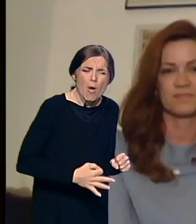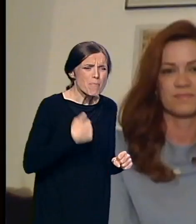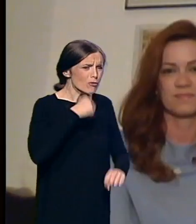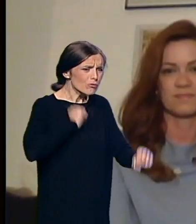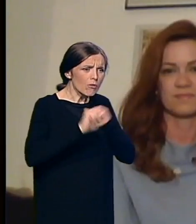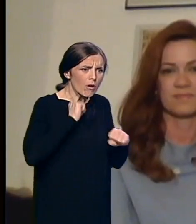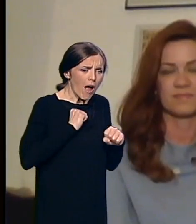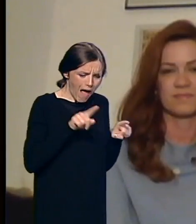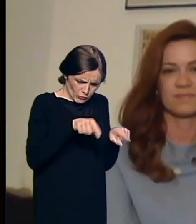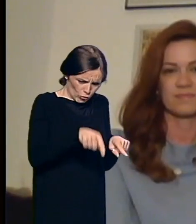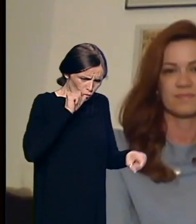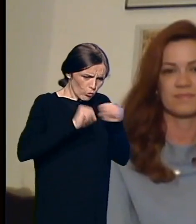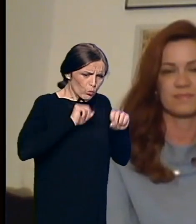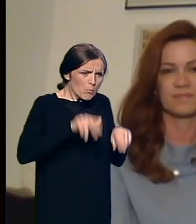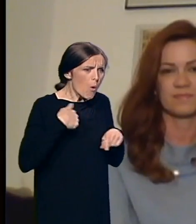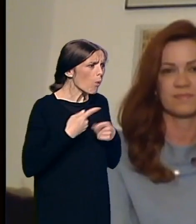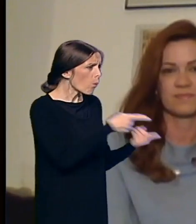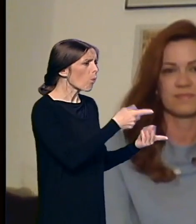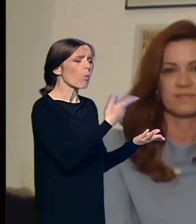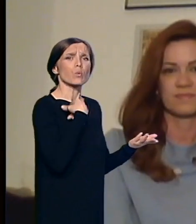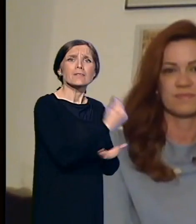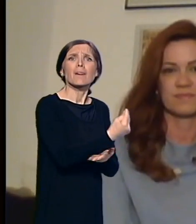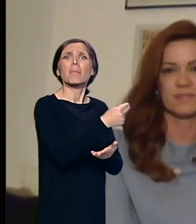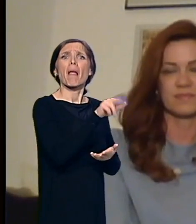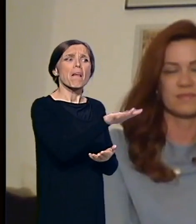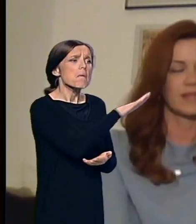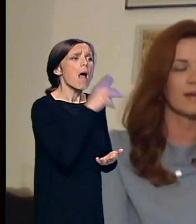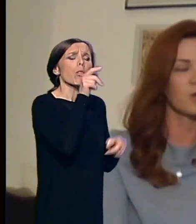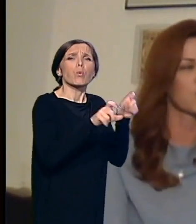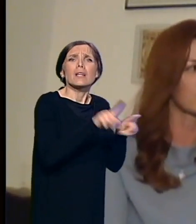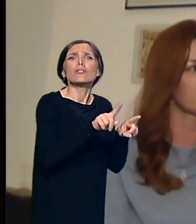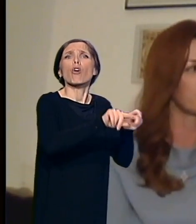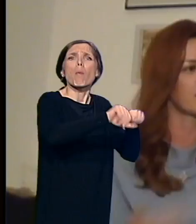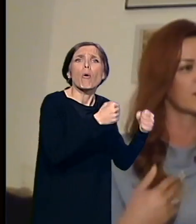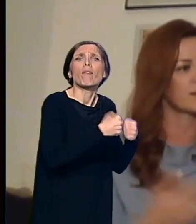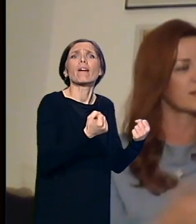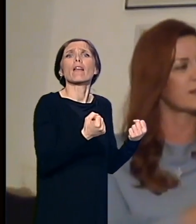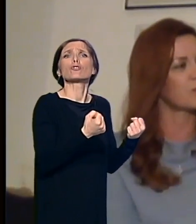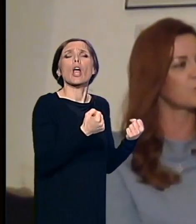svojim ljudima koji su isto povređeni, koji dobijaju ili ne dobijaju. Daleko od toga da mi